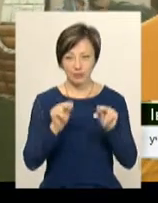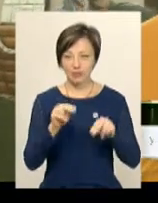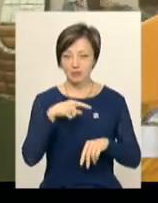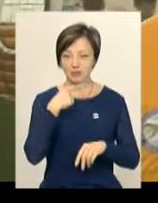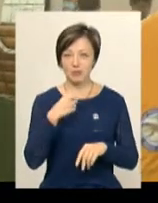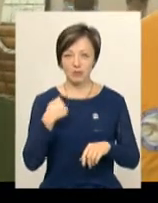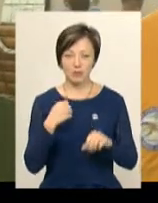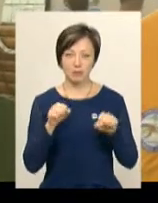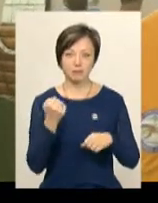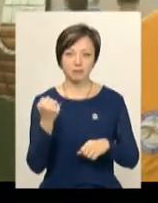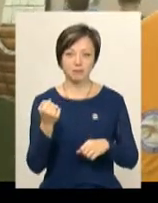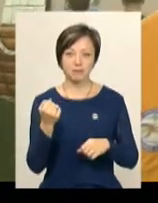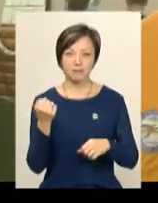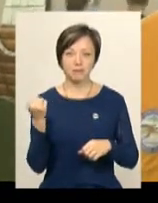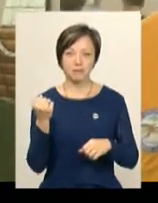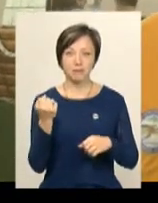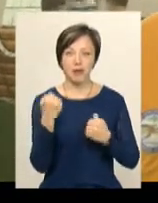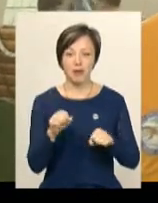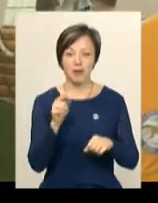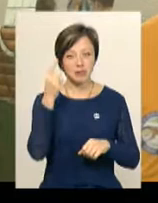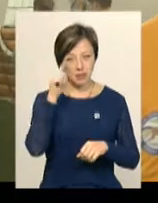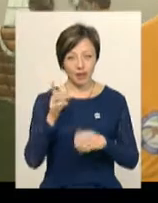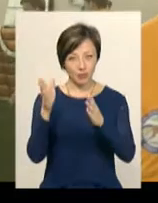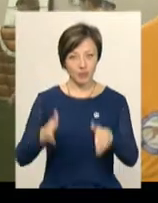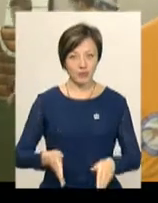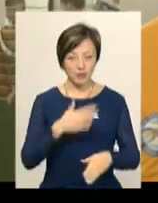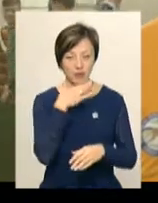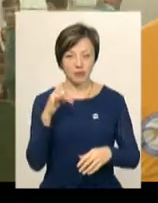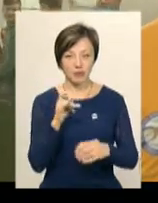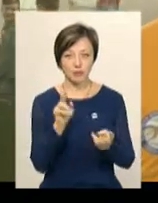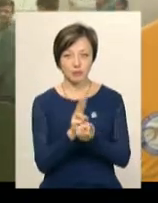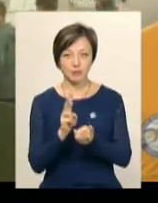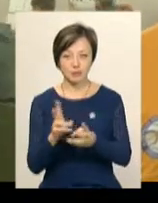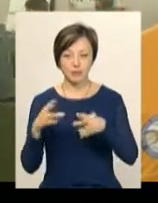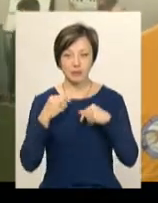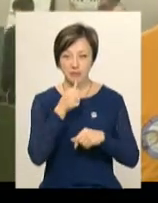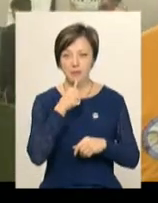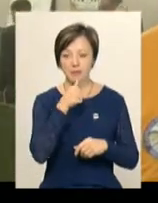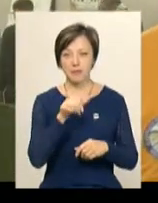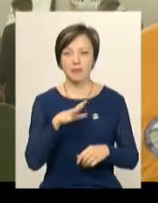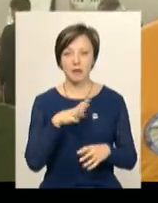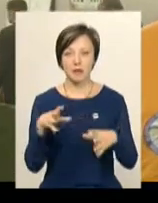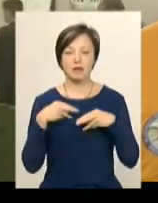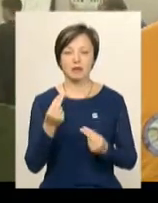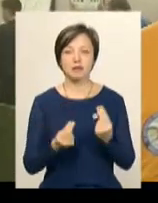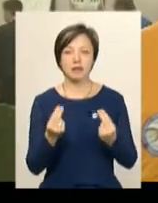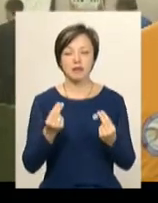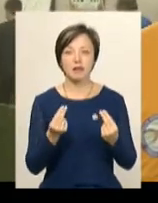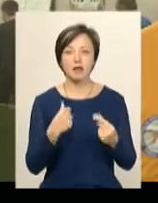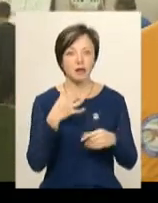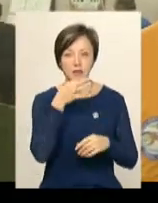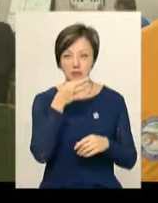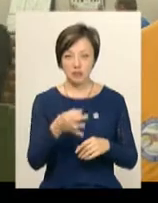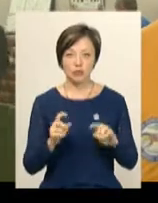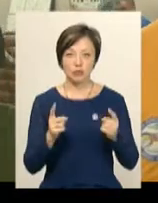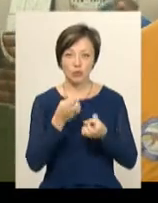може мене перемогти, чисто, що я знаю, його вже не перший раз зустрічав з собою. Ми грали не раз. Що, я вам скажу, що